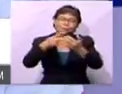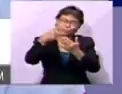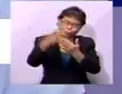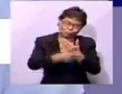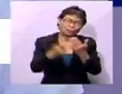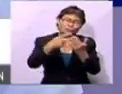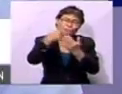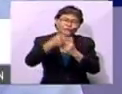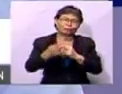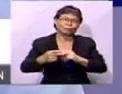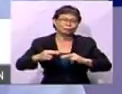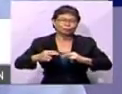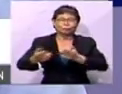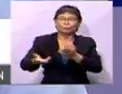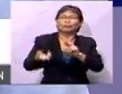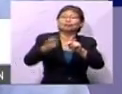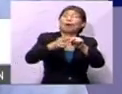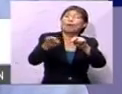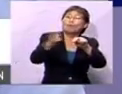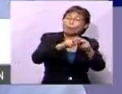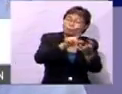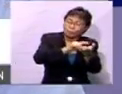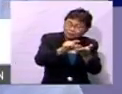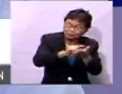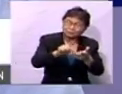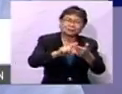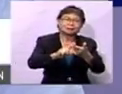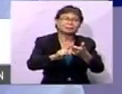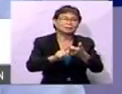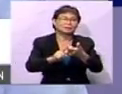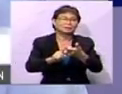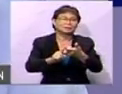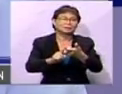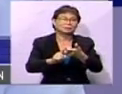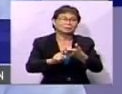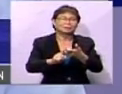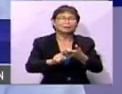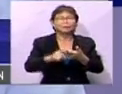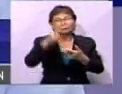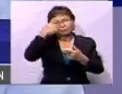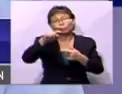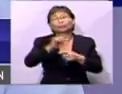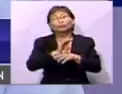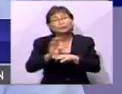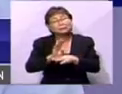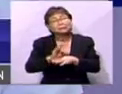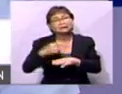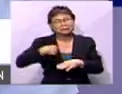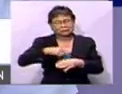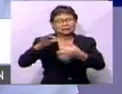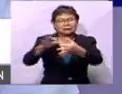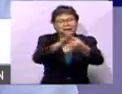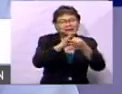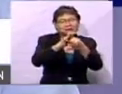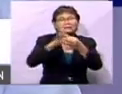program-program peningkatan pendapatan, quick wins dan sebagainya yang akan kita kerjasama dengan Felkra di bawah